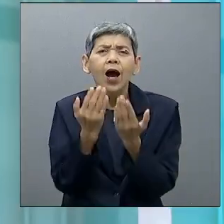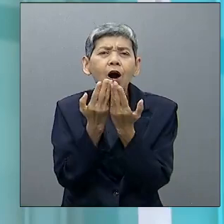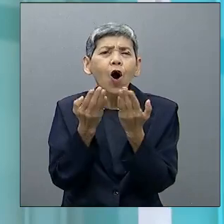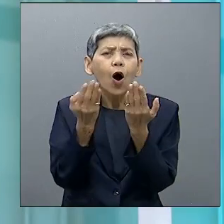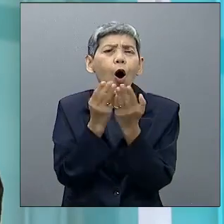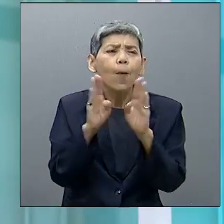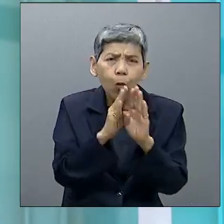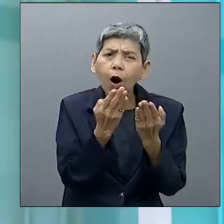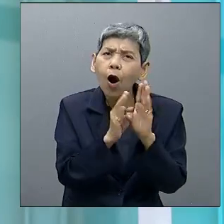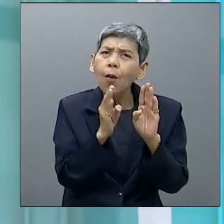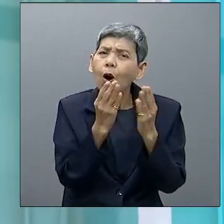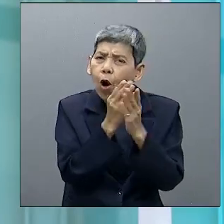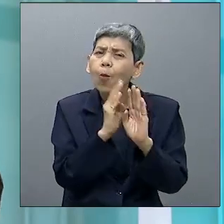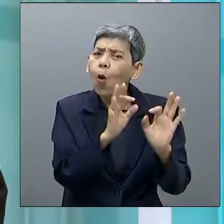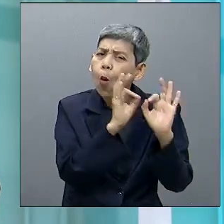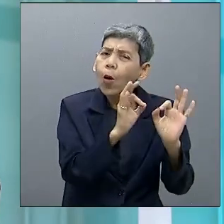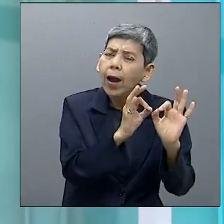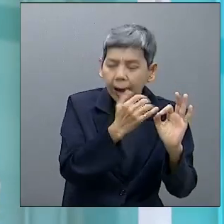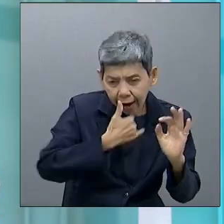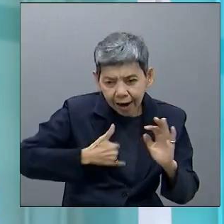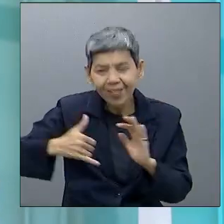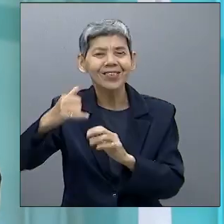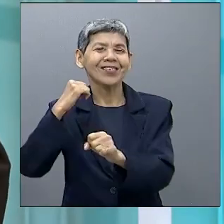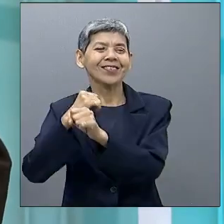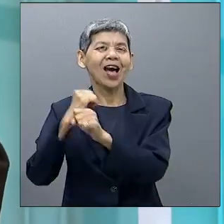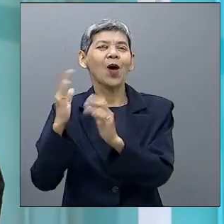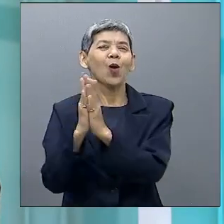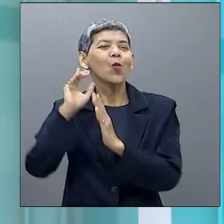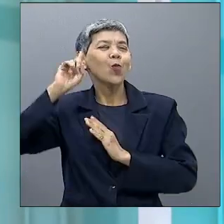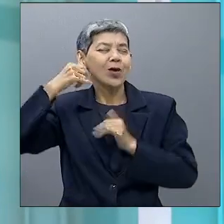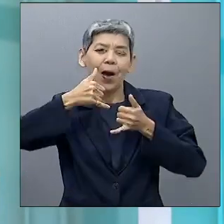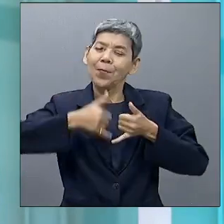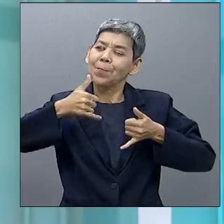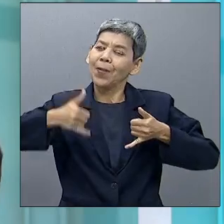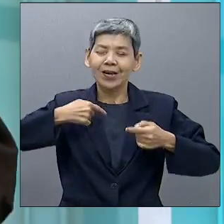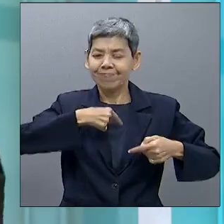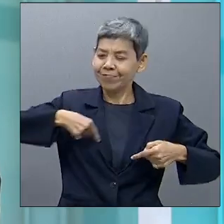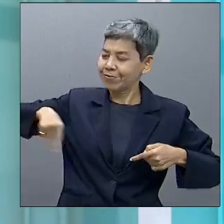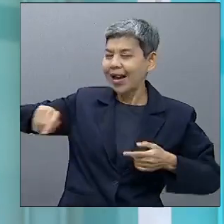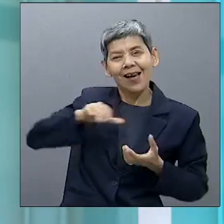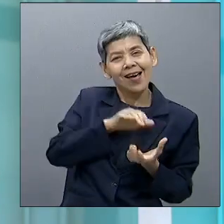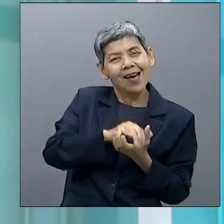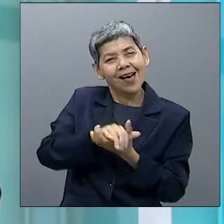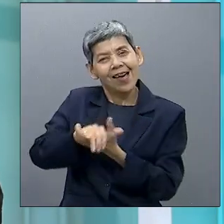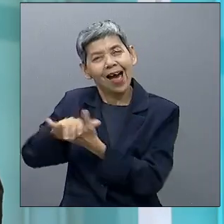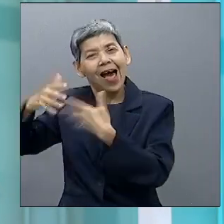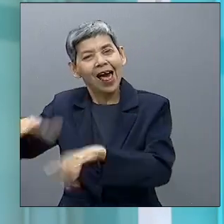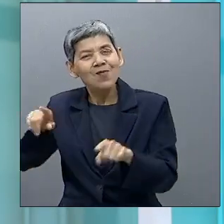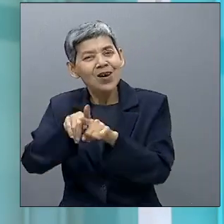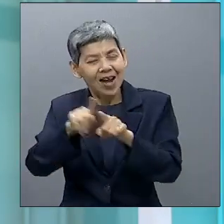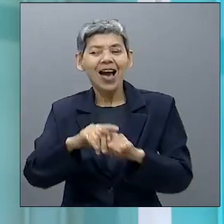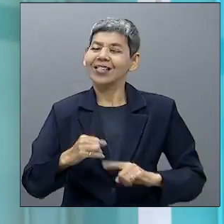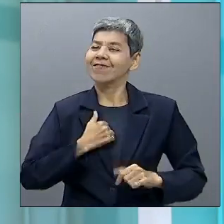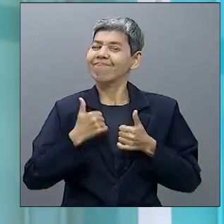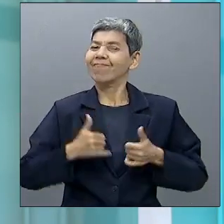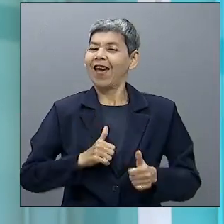ลแล้วครอบครัวโอเคแล้วก็ออกมาร่วมกิจกรรมกับสุภาพสตรีในแพลตฟอร์มเดียวกันคือเป็นคุณแม่เหมือนกันหรือเป็นสุภาพสตรีที่สม